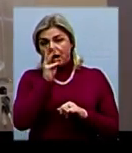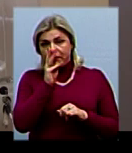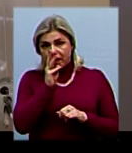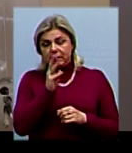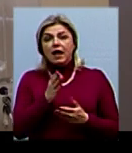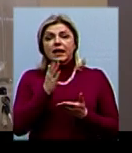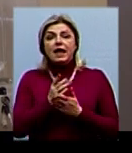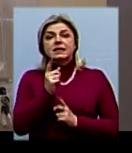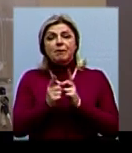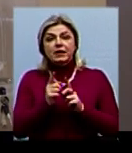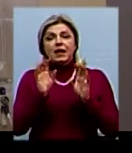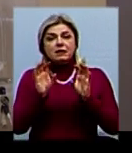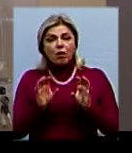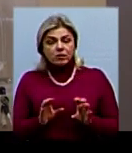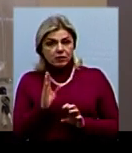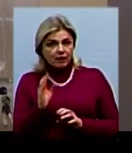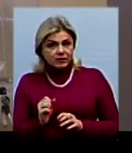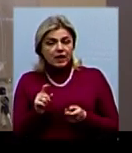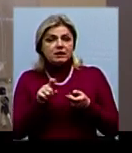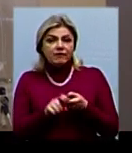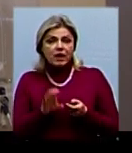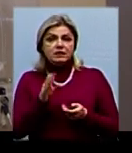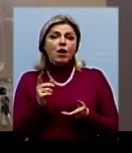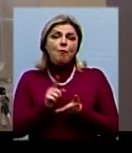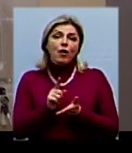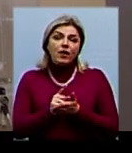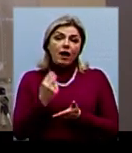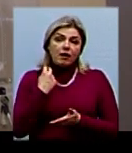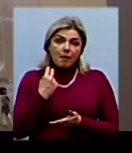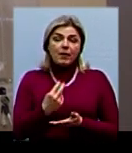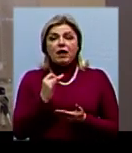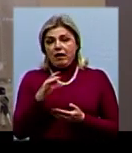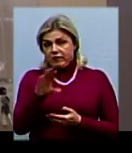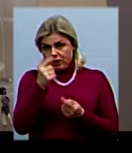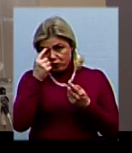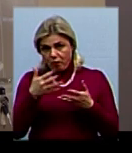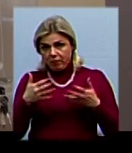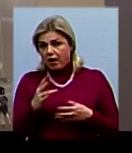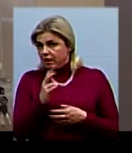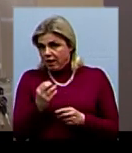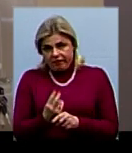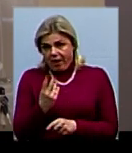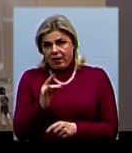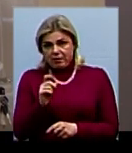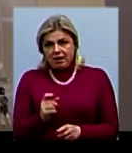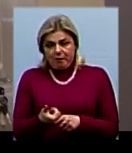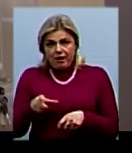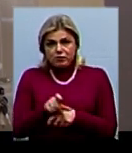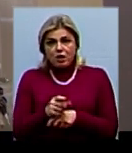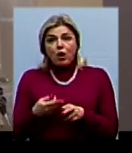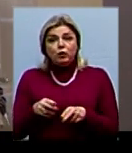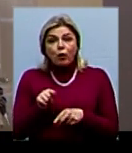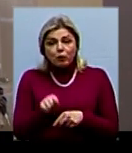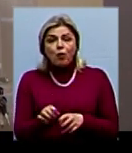є зміни законодавства, там, пов'язані там, з податками. Це все зрозуміло, але не в два ж рази більше. Да? Тому, звісно, ми